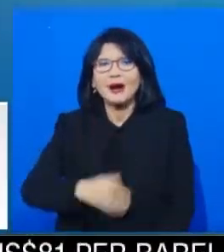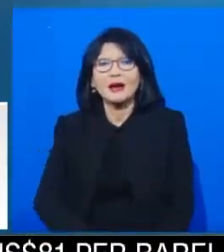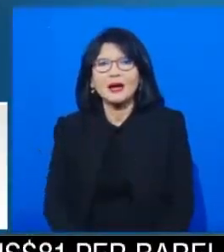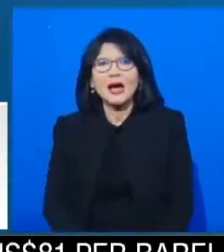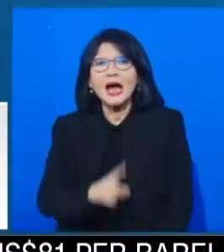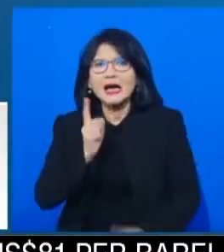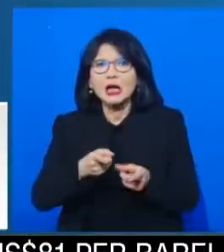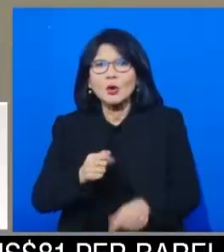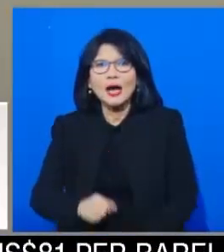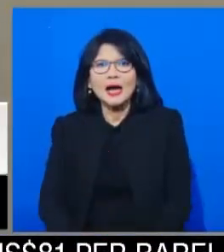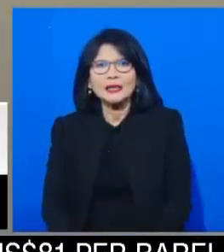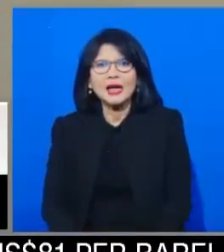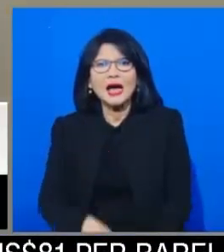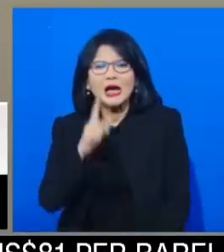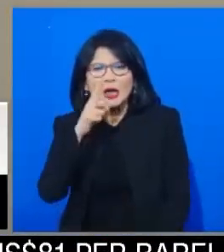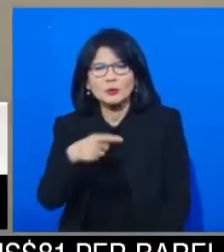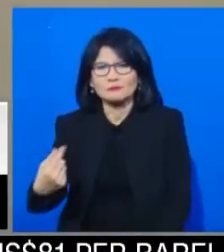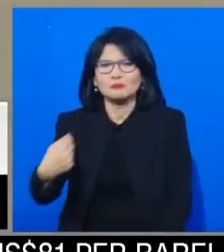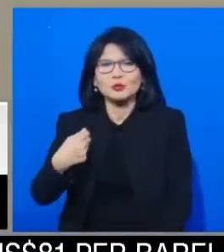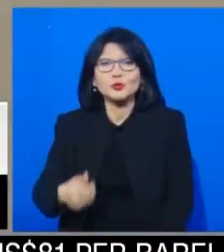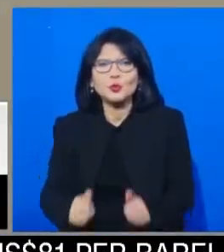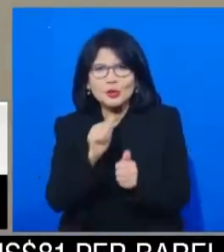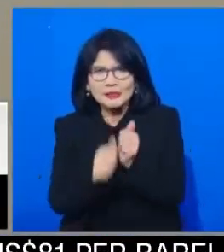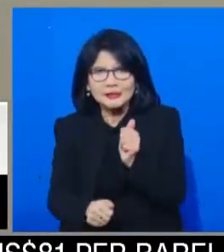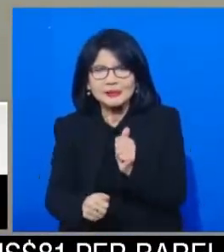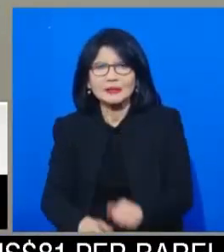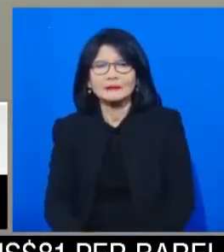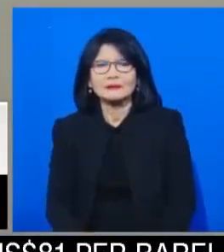ada wali murid yang menilai terjadi kesalahan menentukan titik koordinat. Tim Liputan.